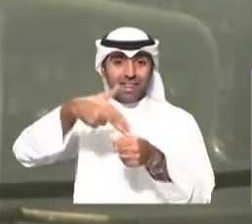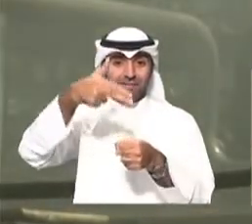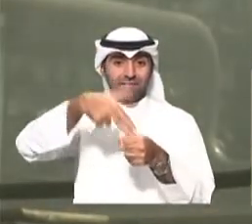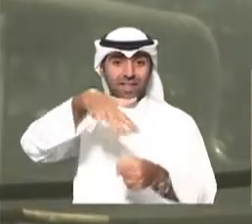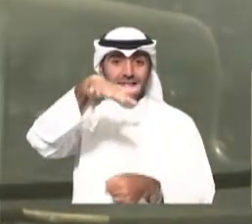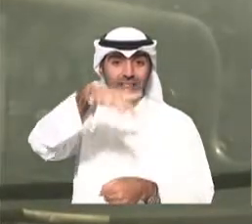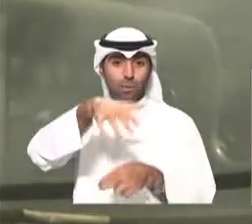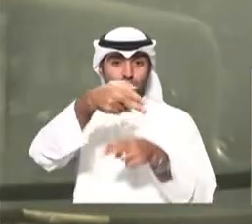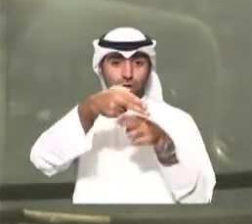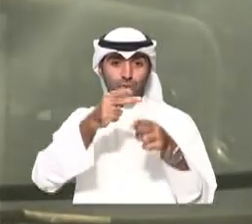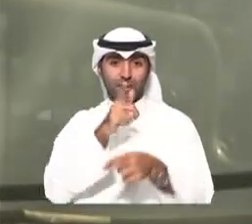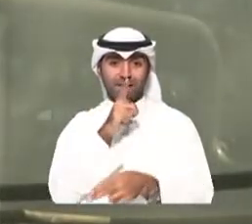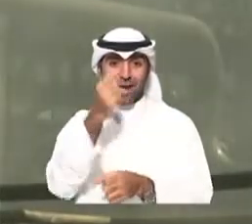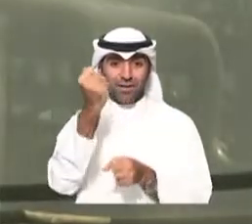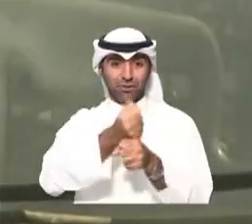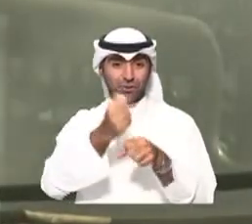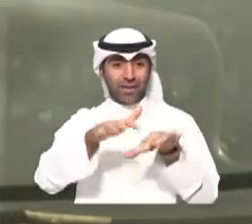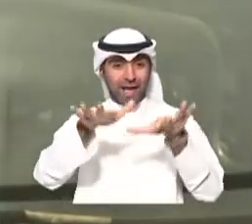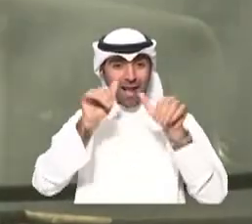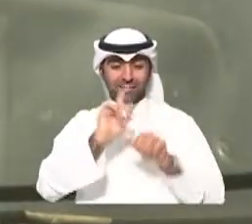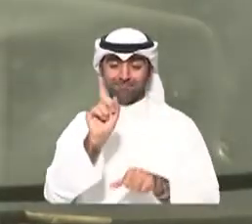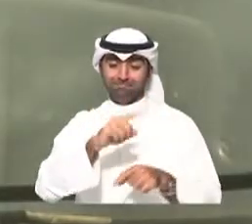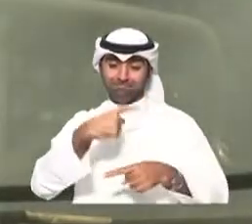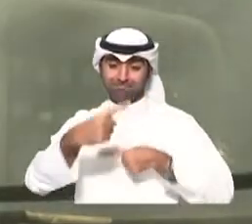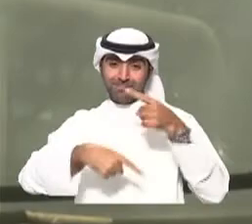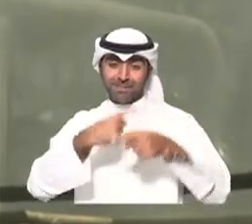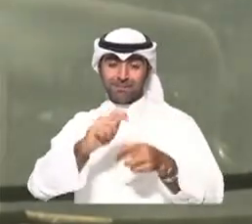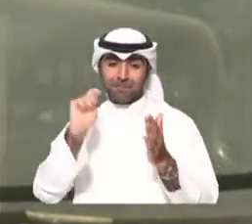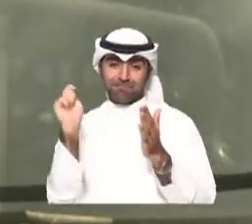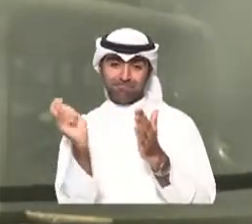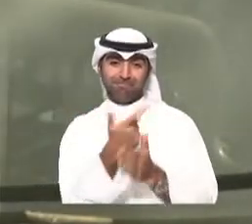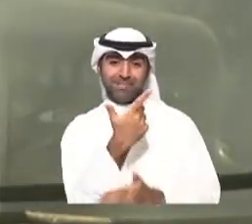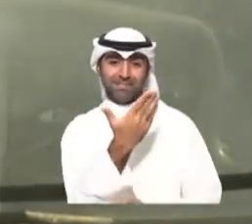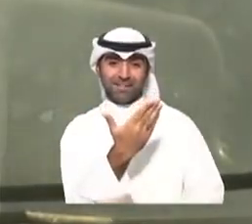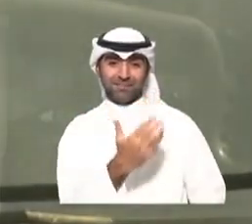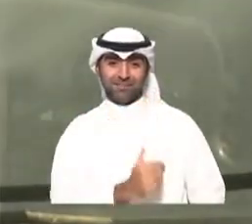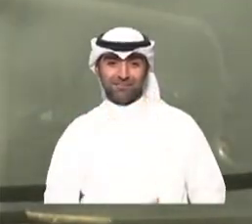هذا الحريق. والحويدر، تلفزيون دولة الكويت.